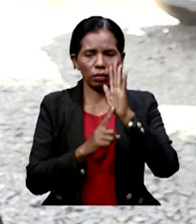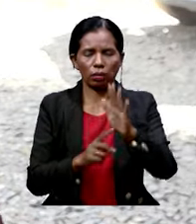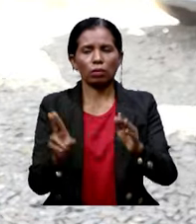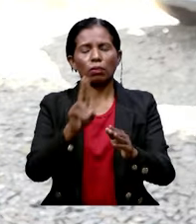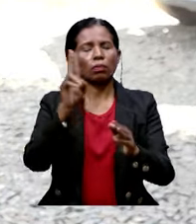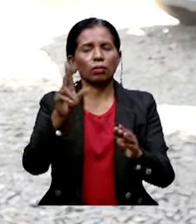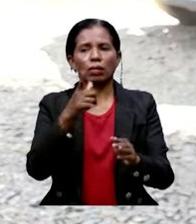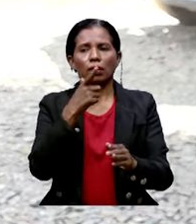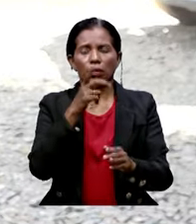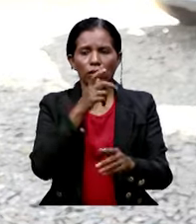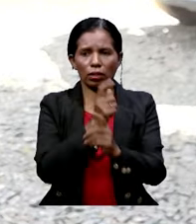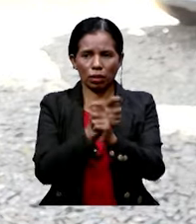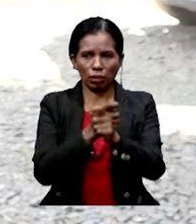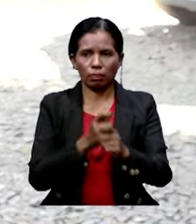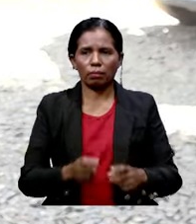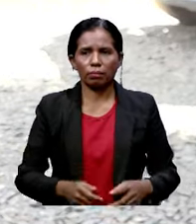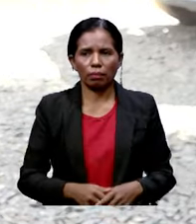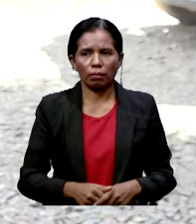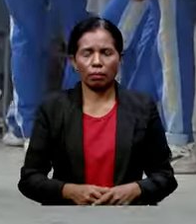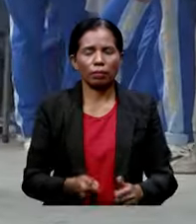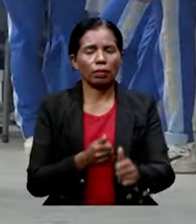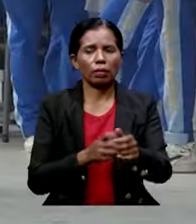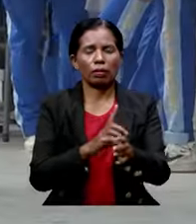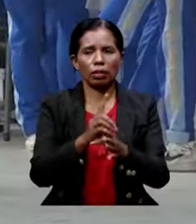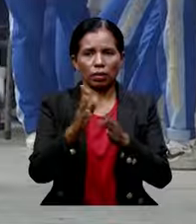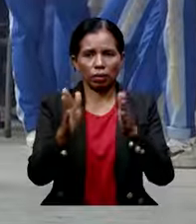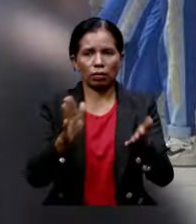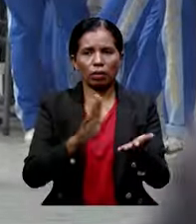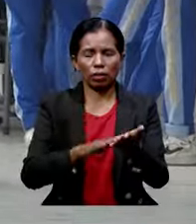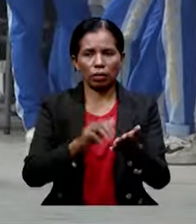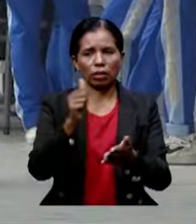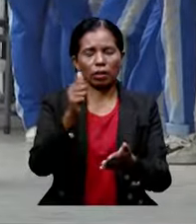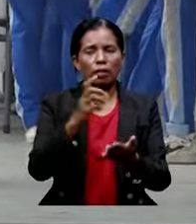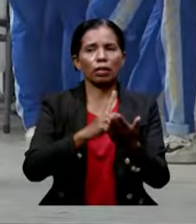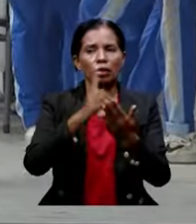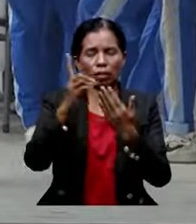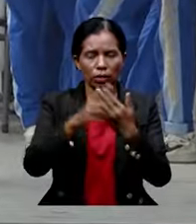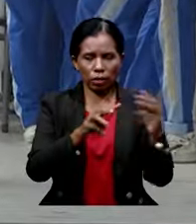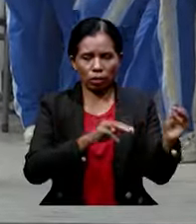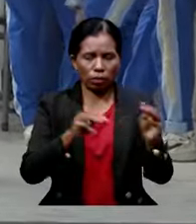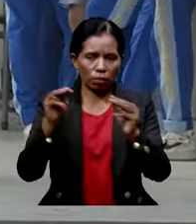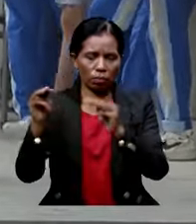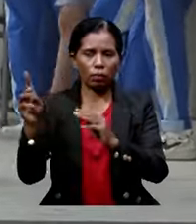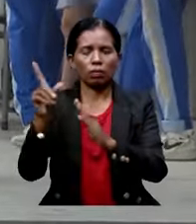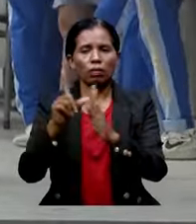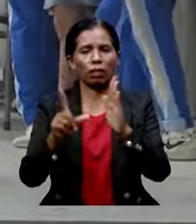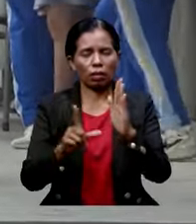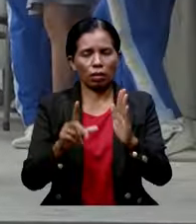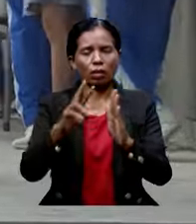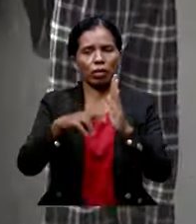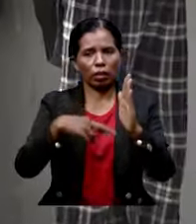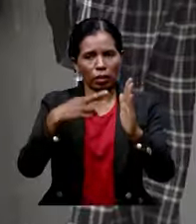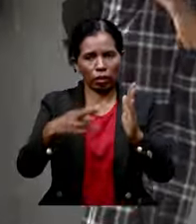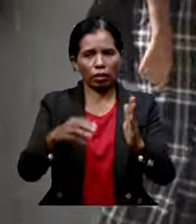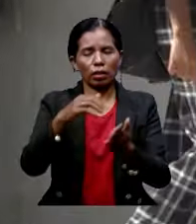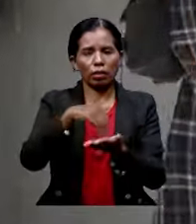uzelian tetung ne. Tuir diretor escola desde dezembro, além de muda currículo, estudante siro mos precisa